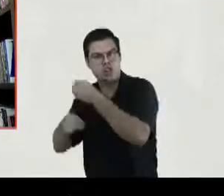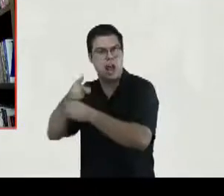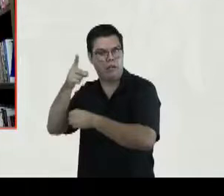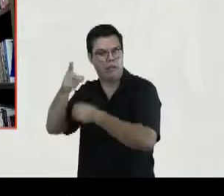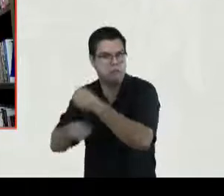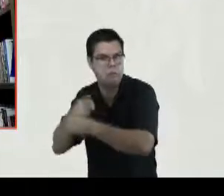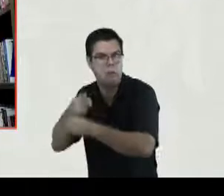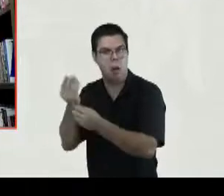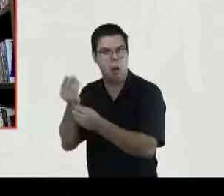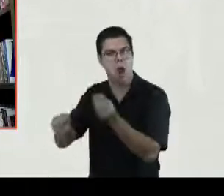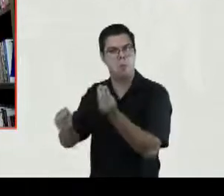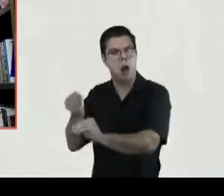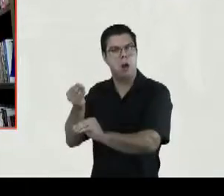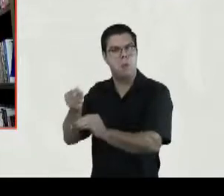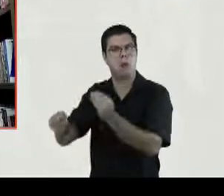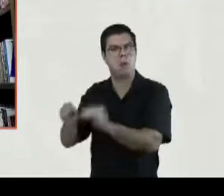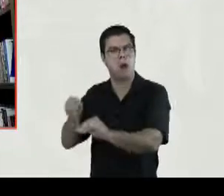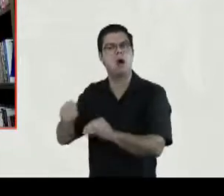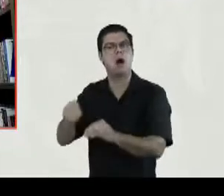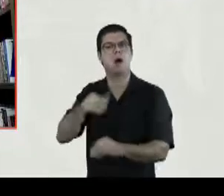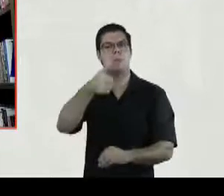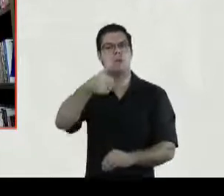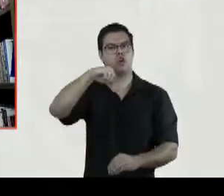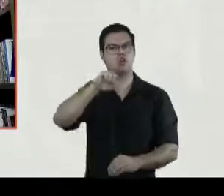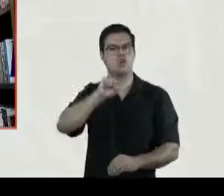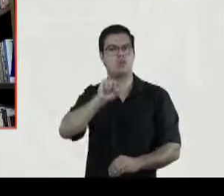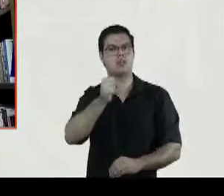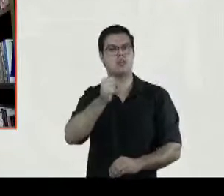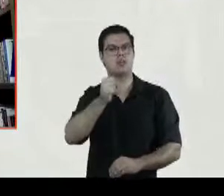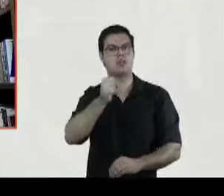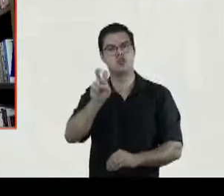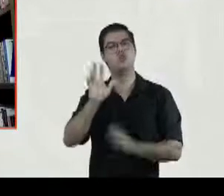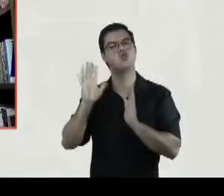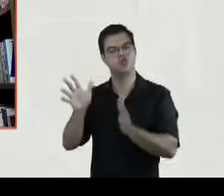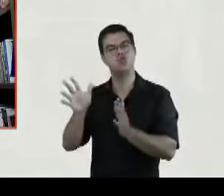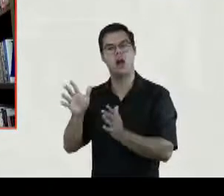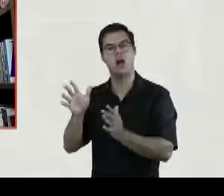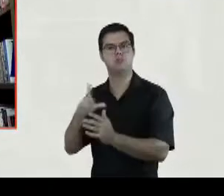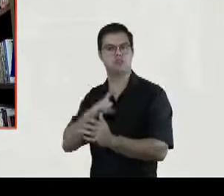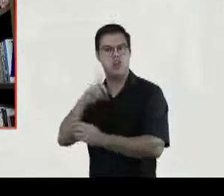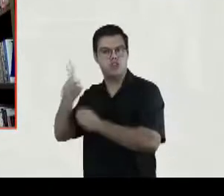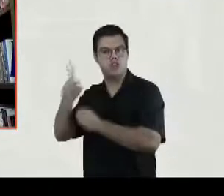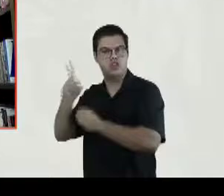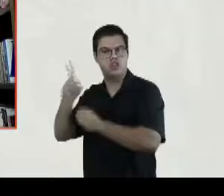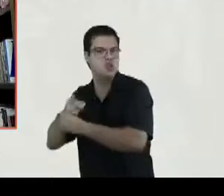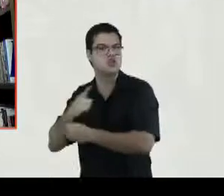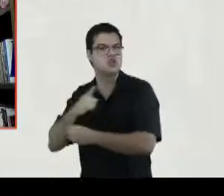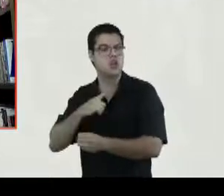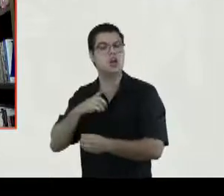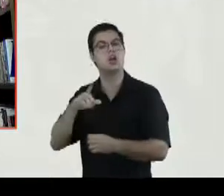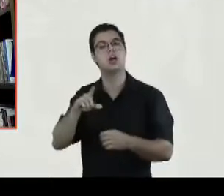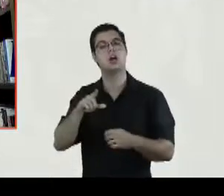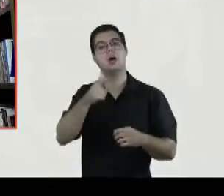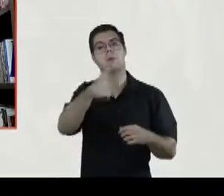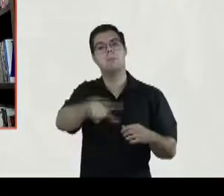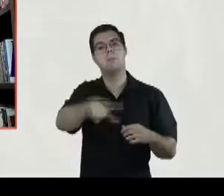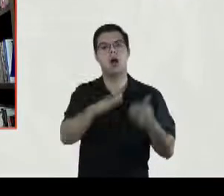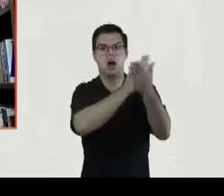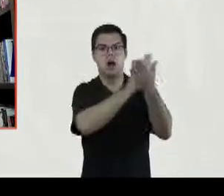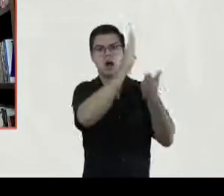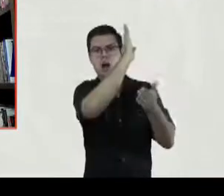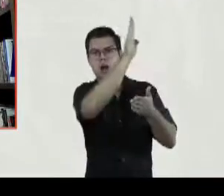est en ligne et dans les catalogues. Ensuite, certaines bibliothèques ont rétroconverti entre les